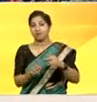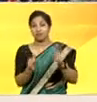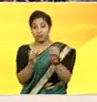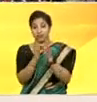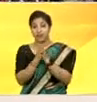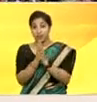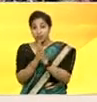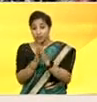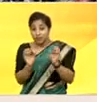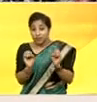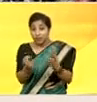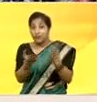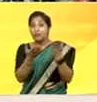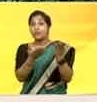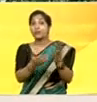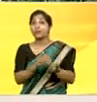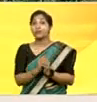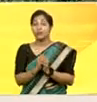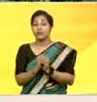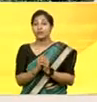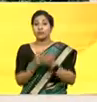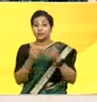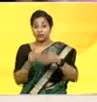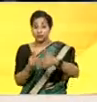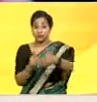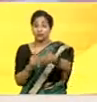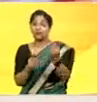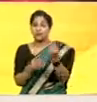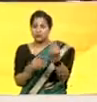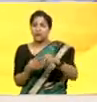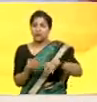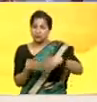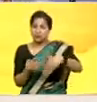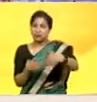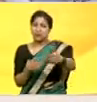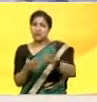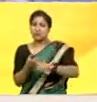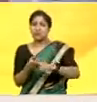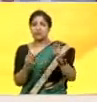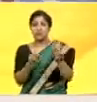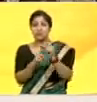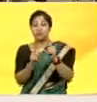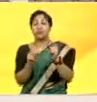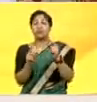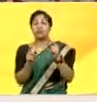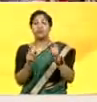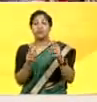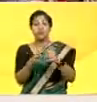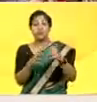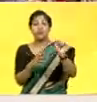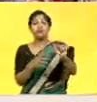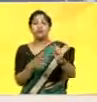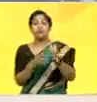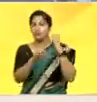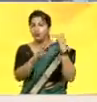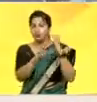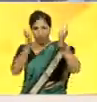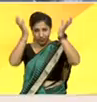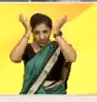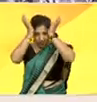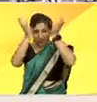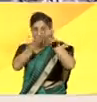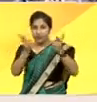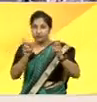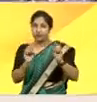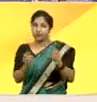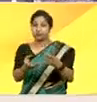अमरनाथ यात्रा भी शुरू हो चुकी है और अगले कुछ दिनों में पंढरपुर वारी भी शुरू होने वाली है।